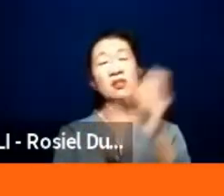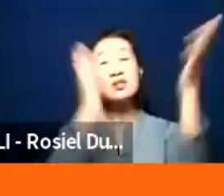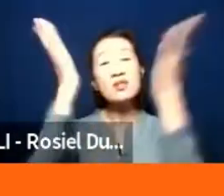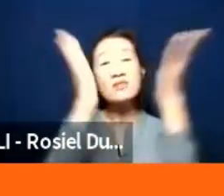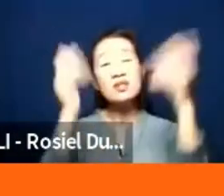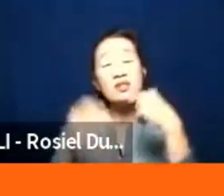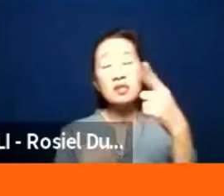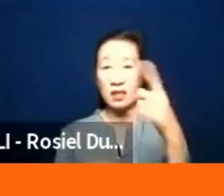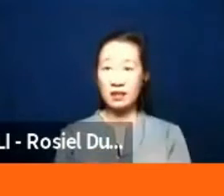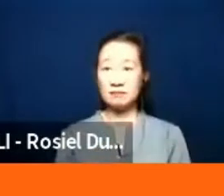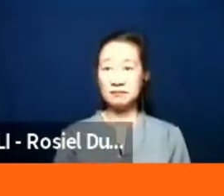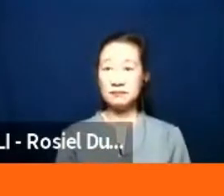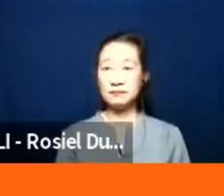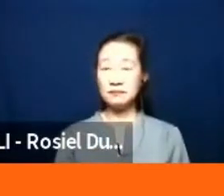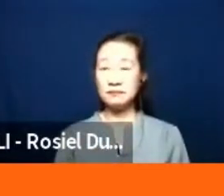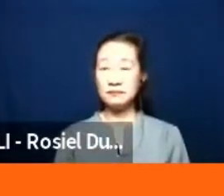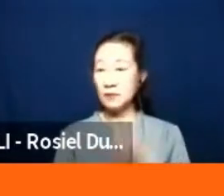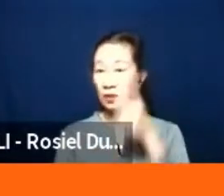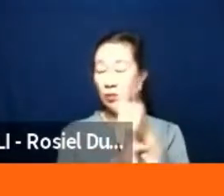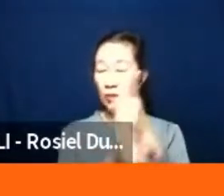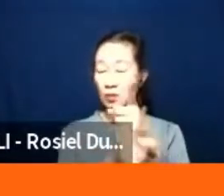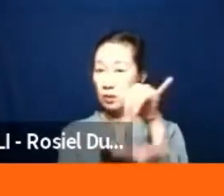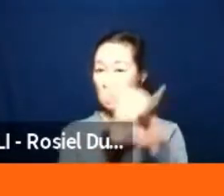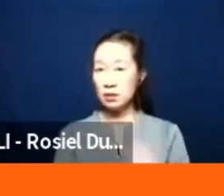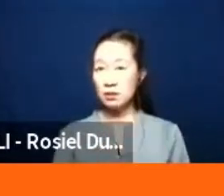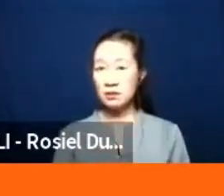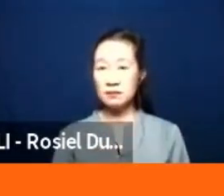sinasabi? Tama ba na